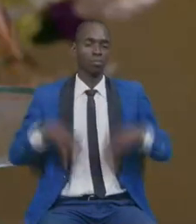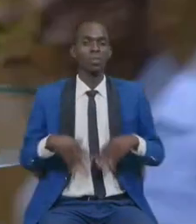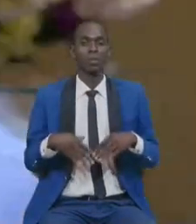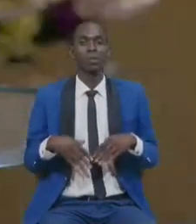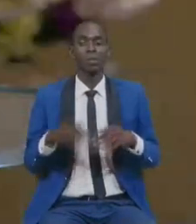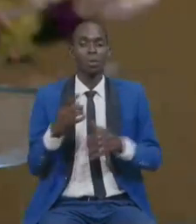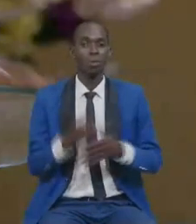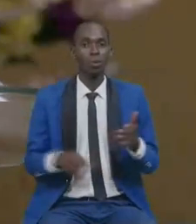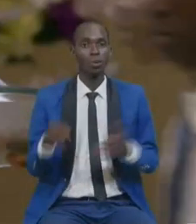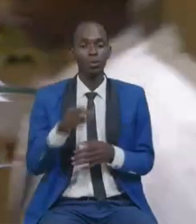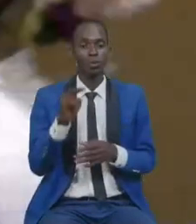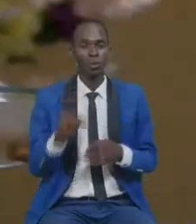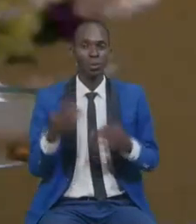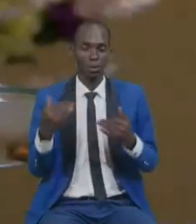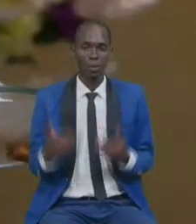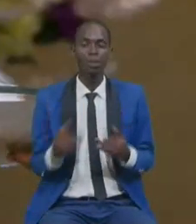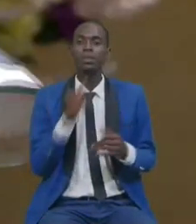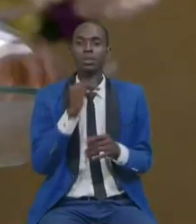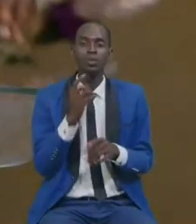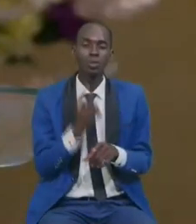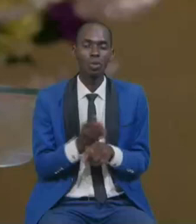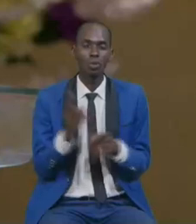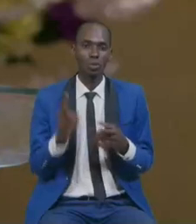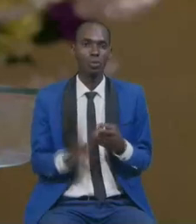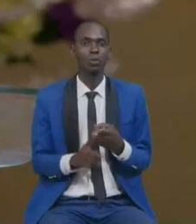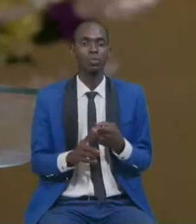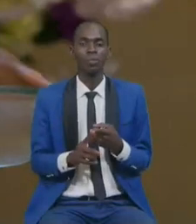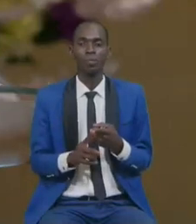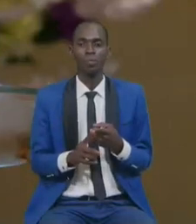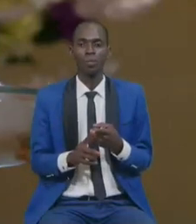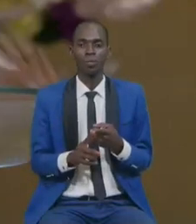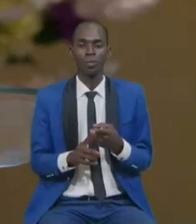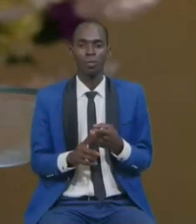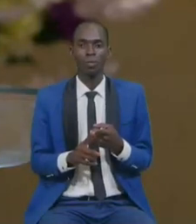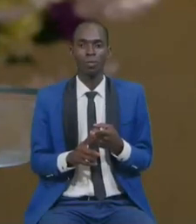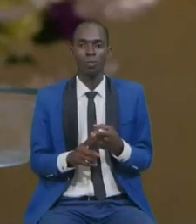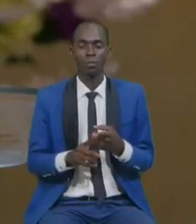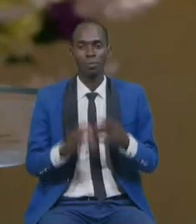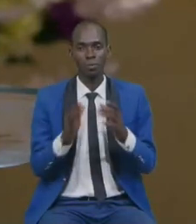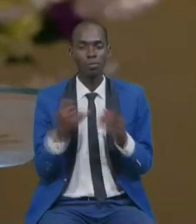et viens témoigner à la gloire de Dieu. Célébrons.